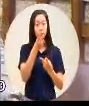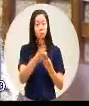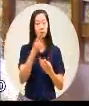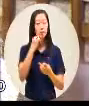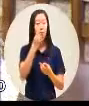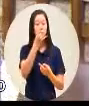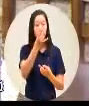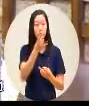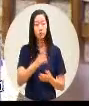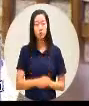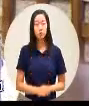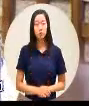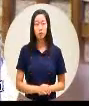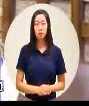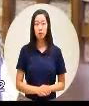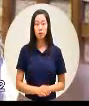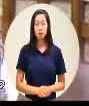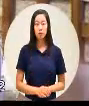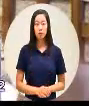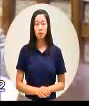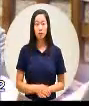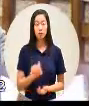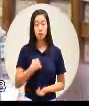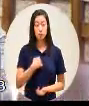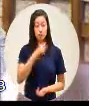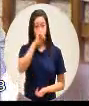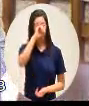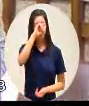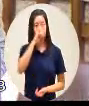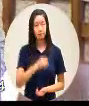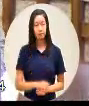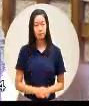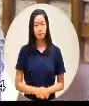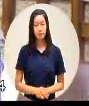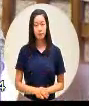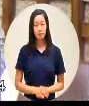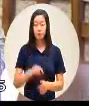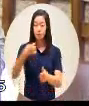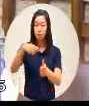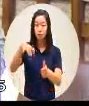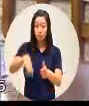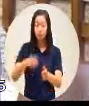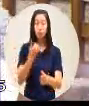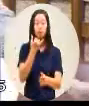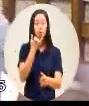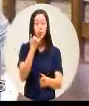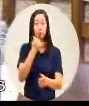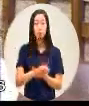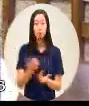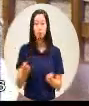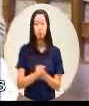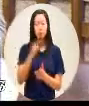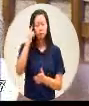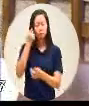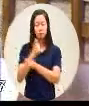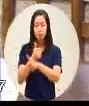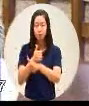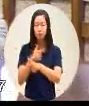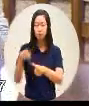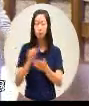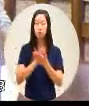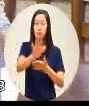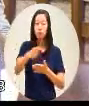哦，母语来做。所以我是希望我们教育局这边能够多考量，因为未来一定